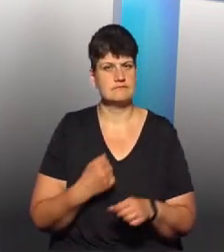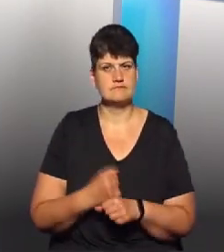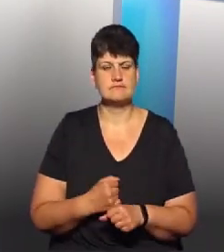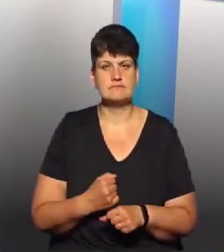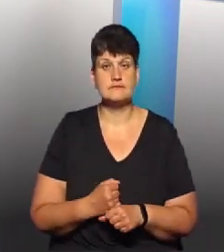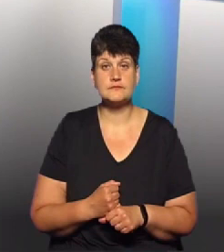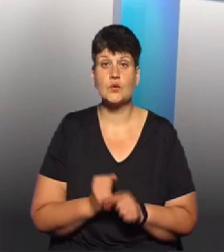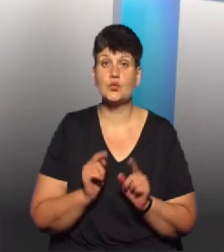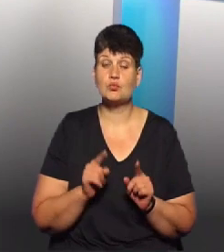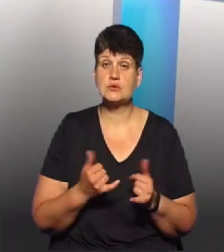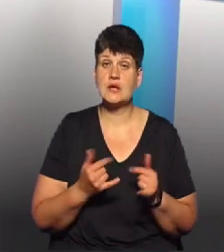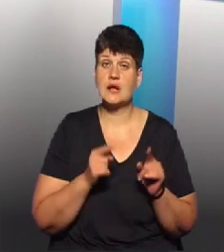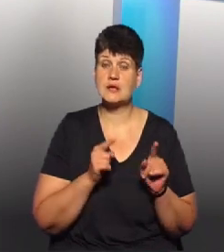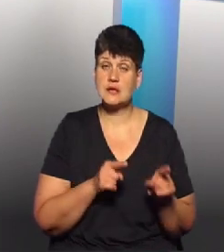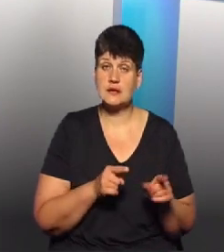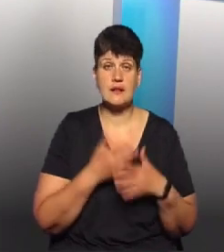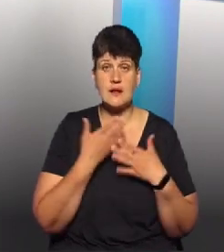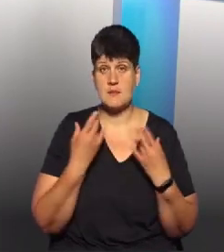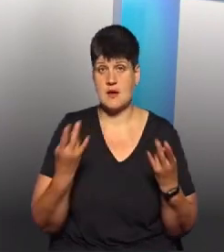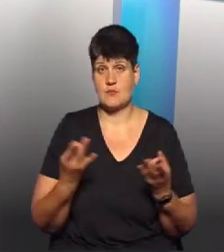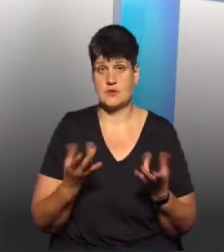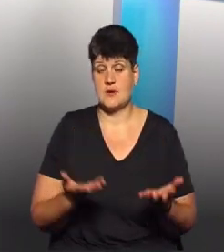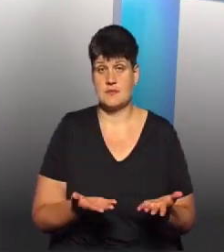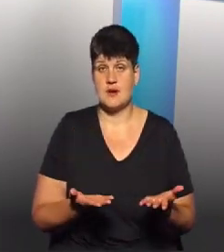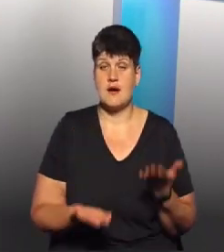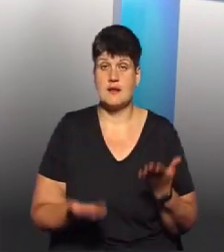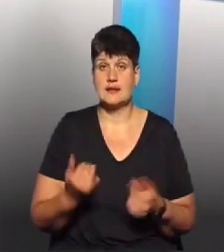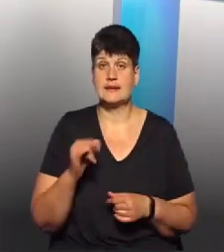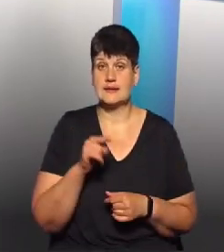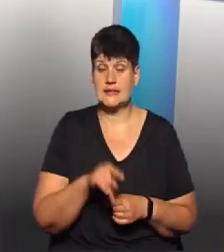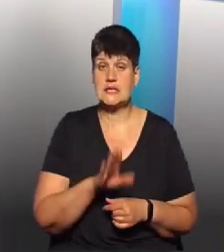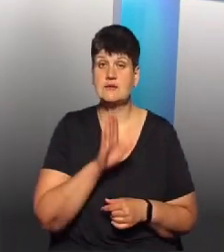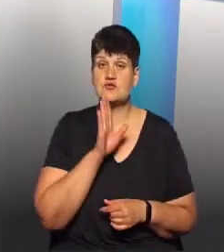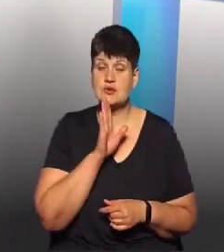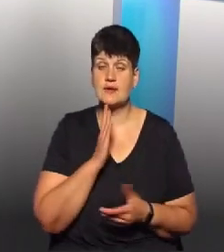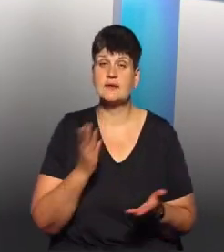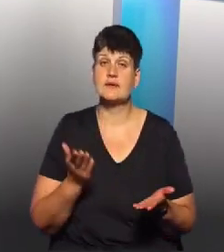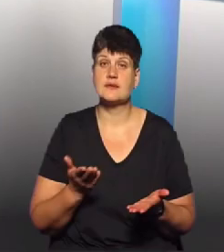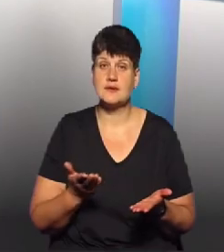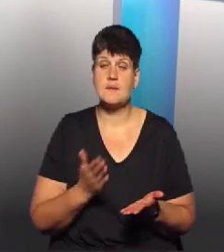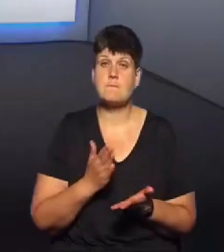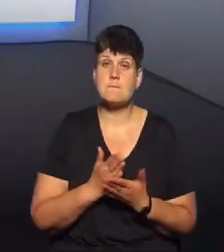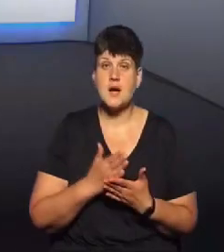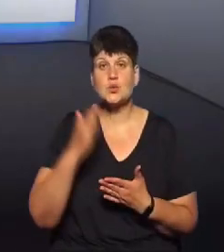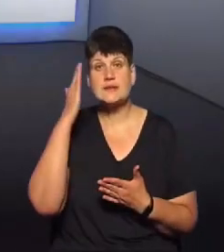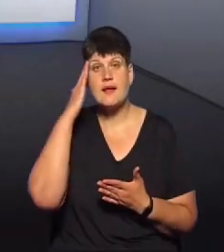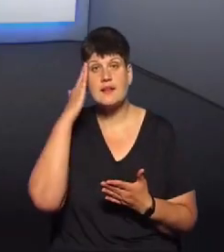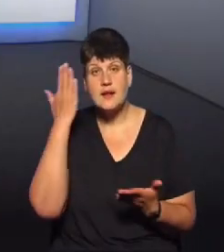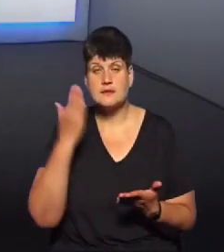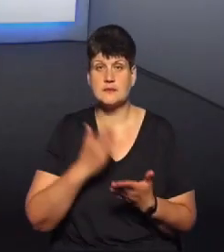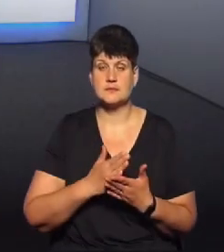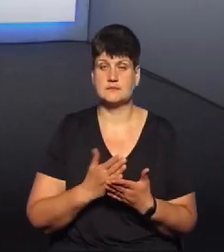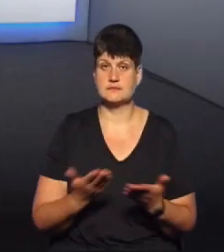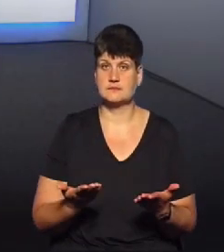Тому для них нема потреби необхідності. Але для тих дівчат, які мають талант і мають здібності,